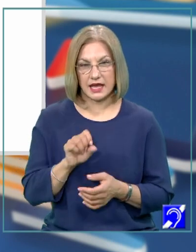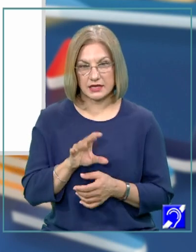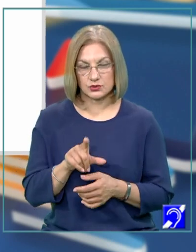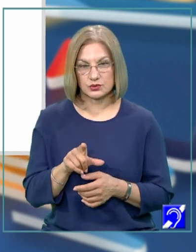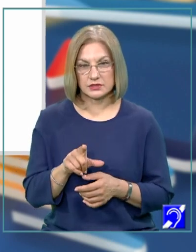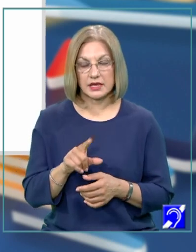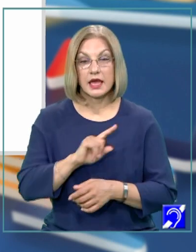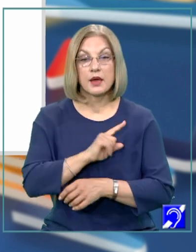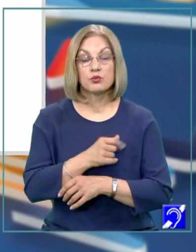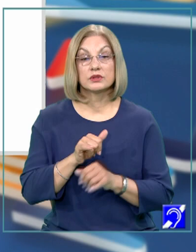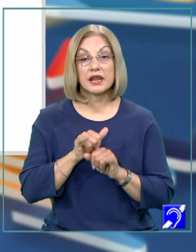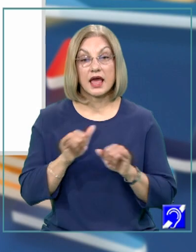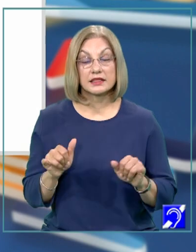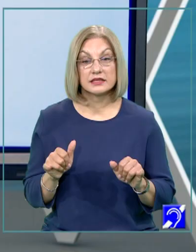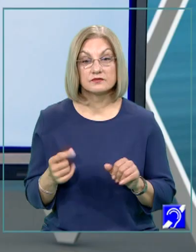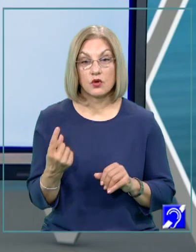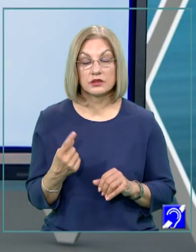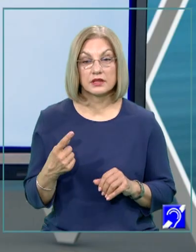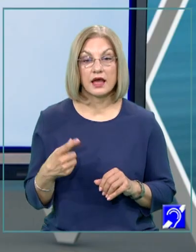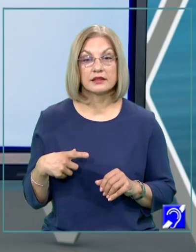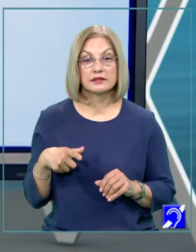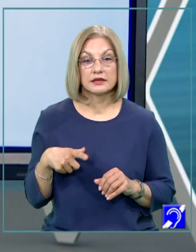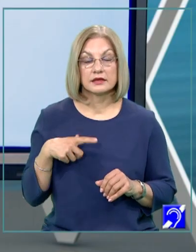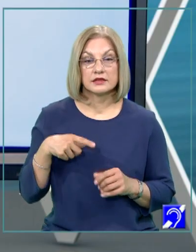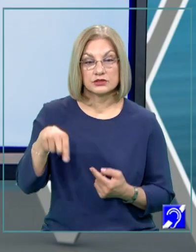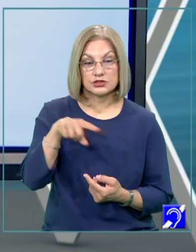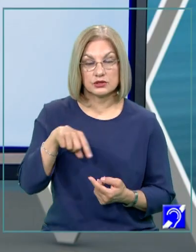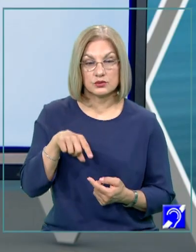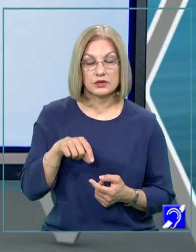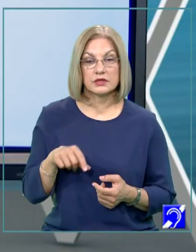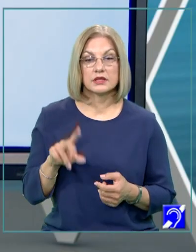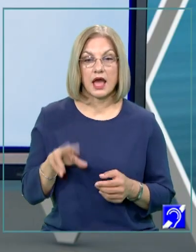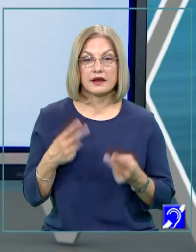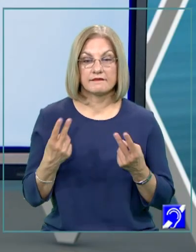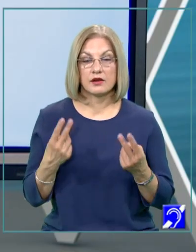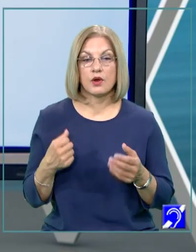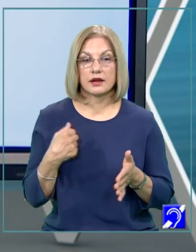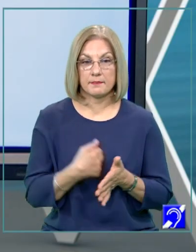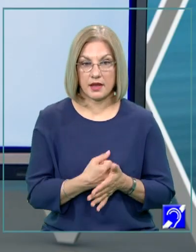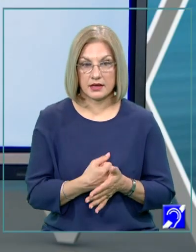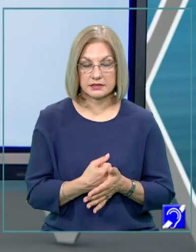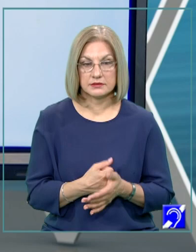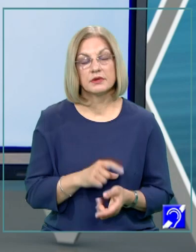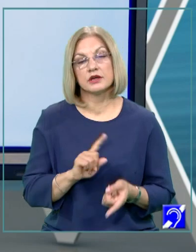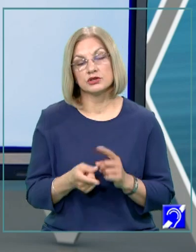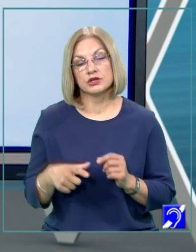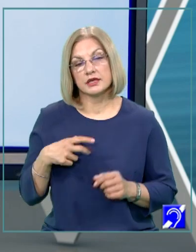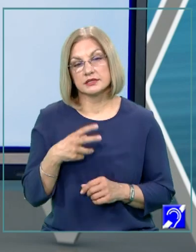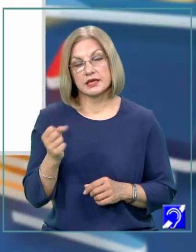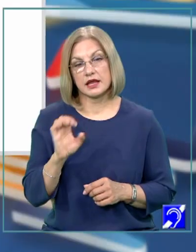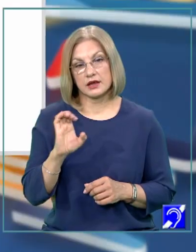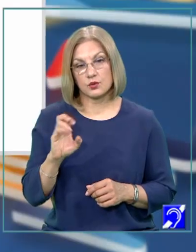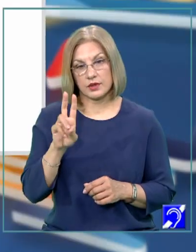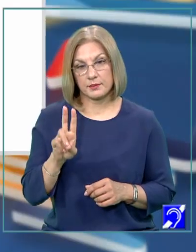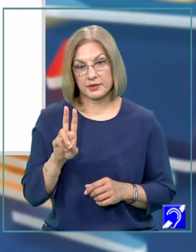puterea dezvoltată de sursă în circuitul exterior are valoare maximă și este egală cu e